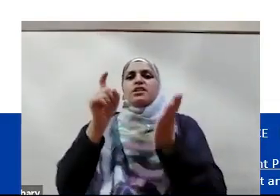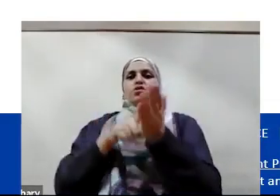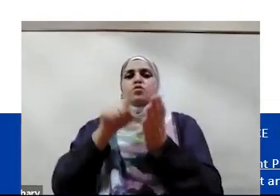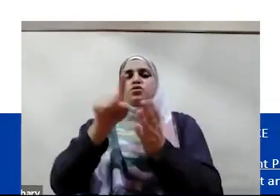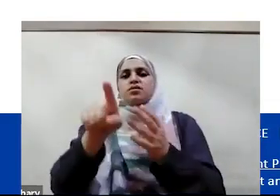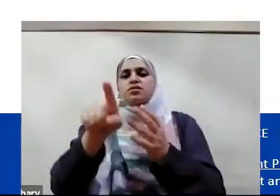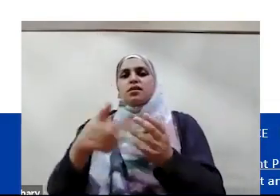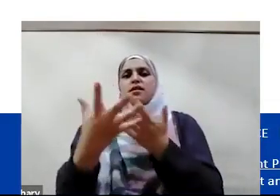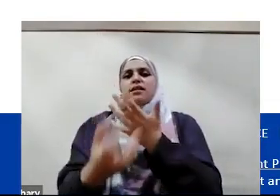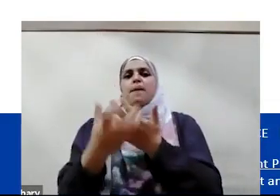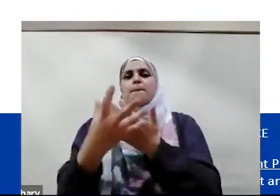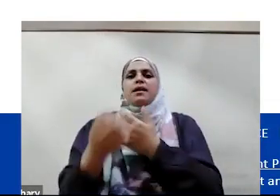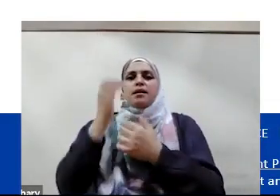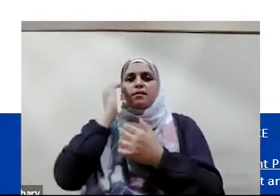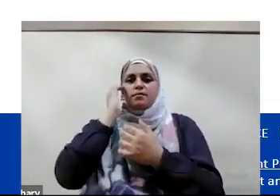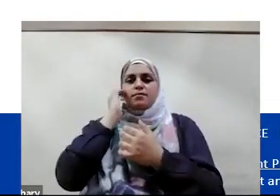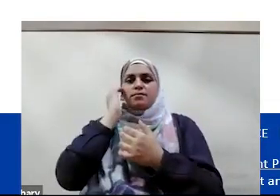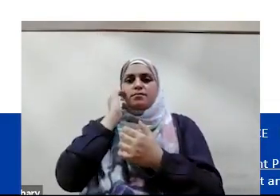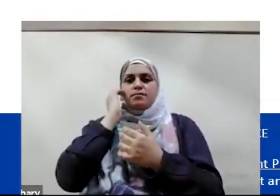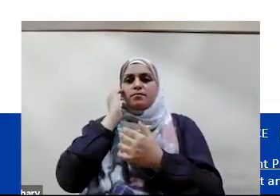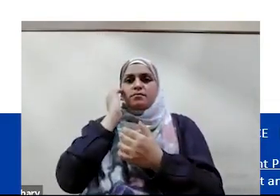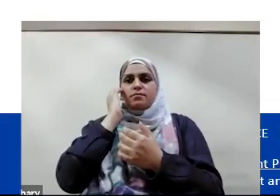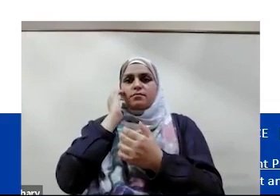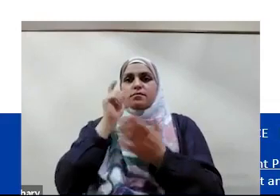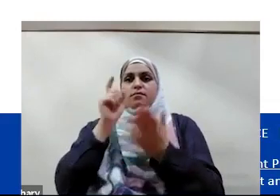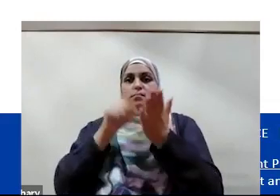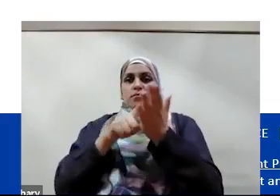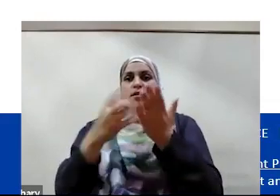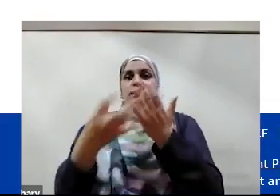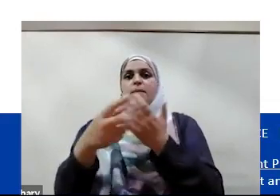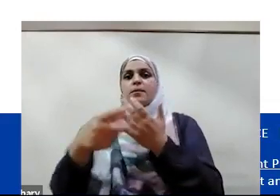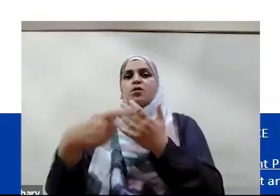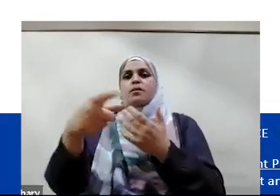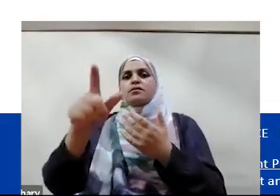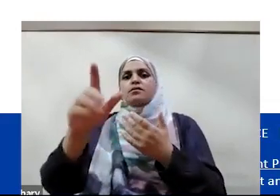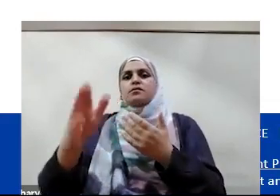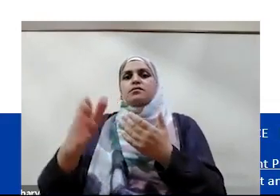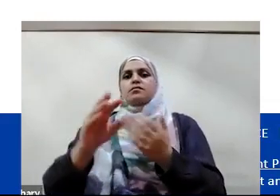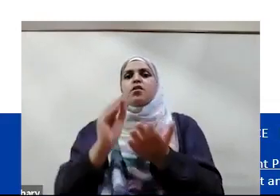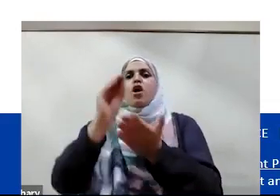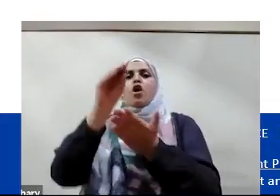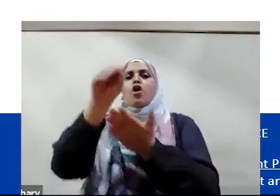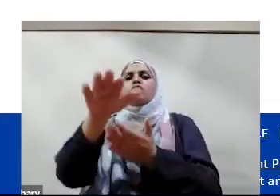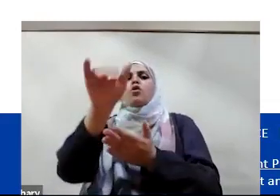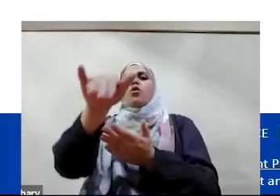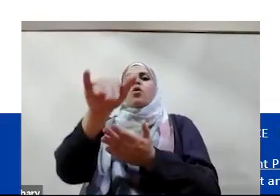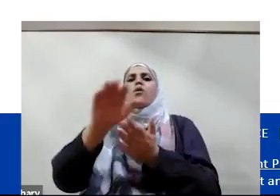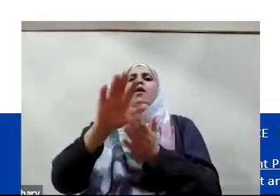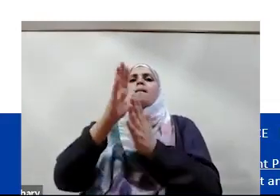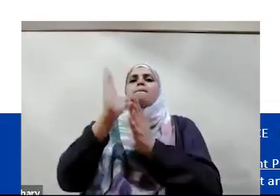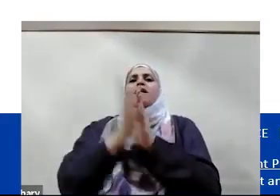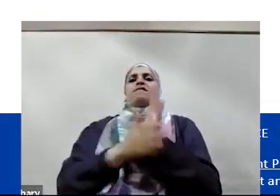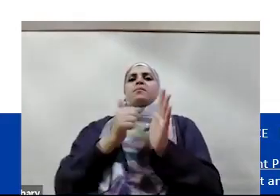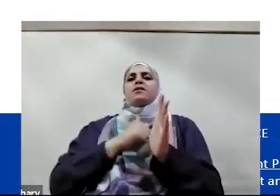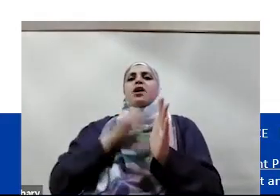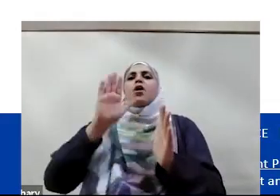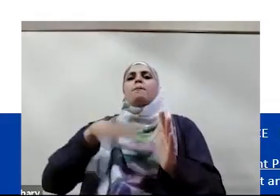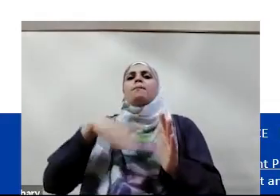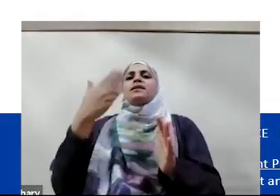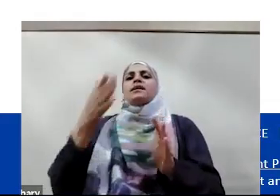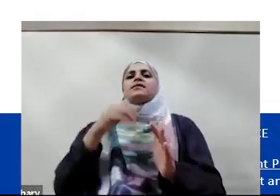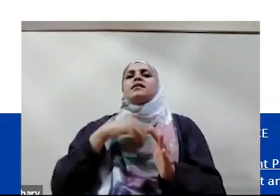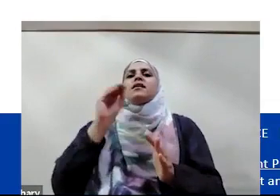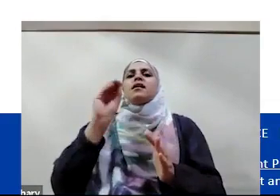أبلود. ستارت أبلود ده هيخليني إنها تترفع في الأبليكيشن بتاعي، وبقدر بعد كده إن